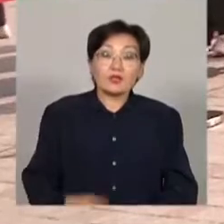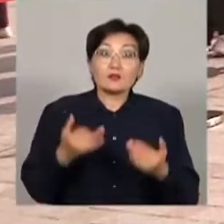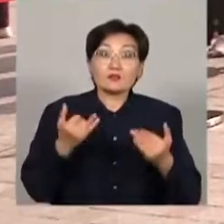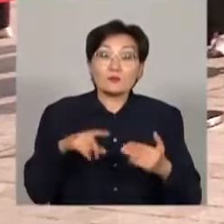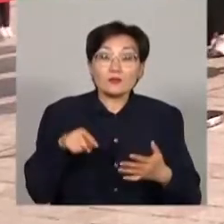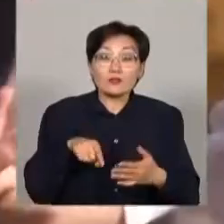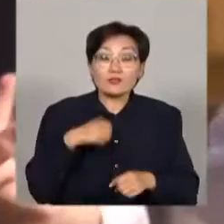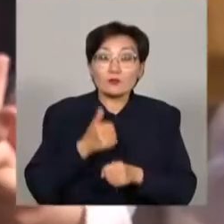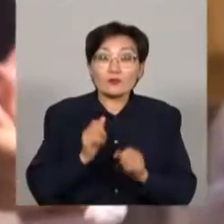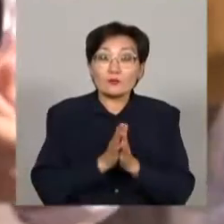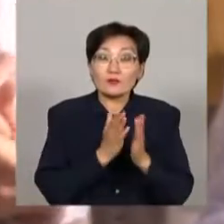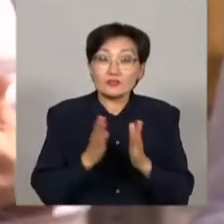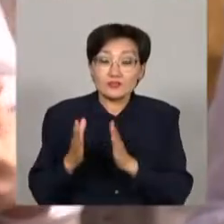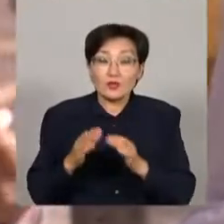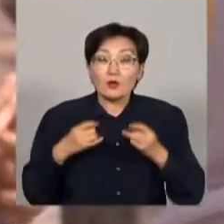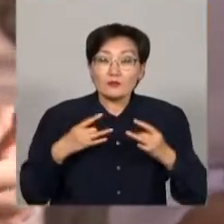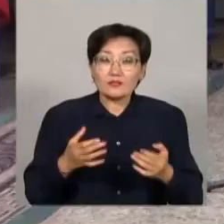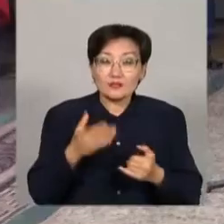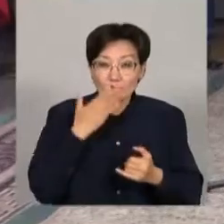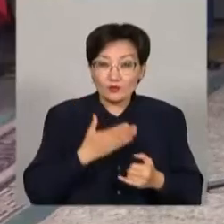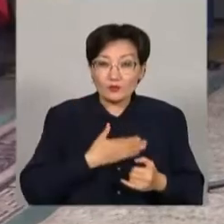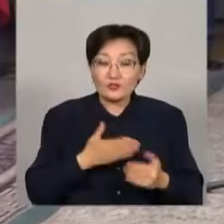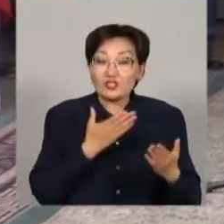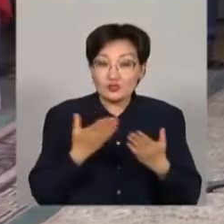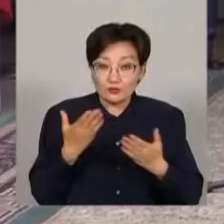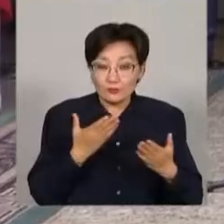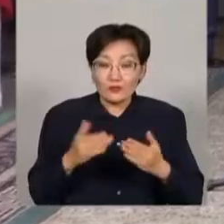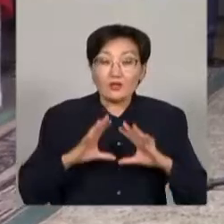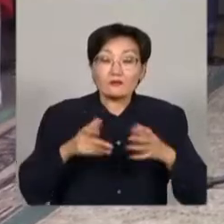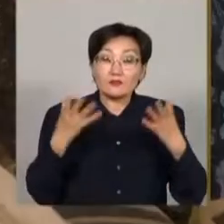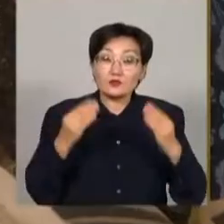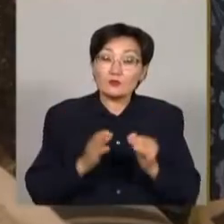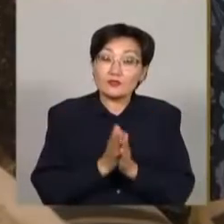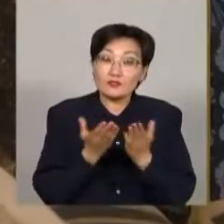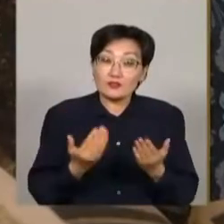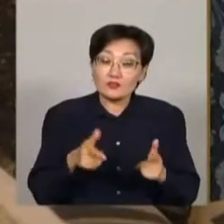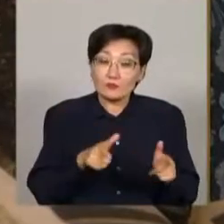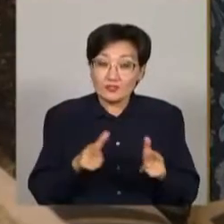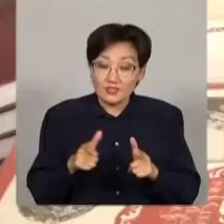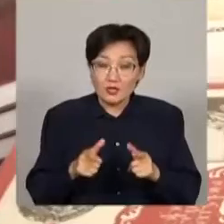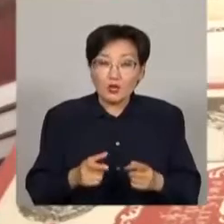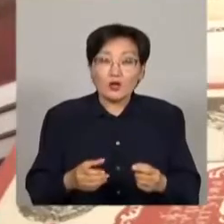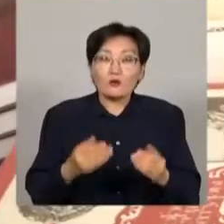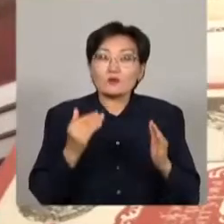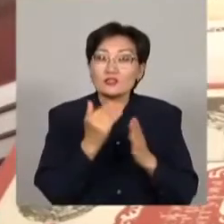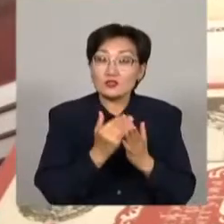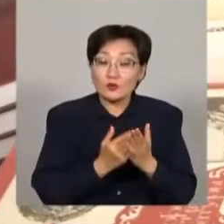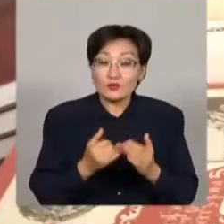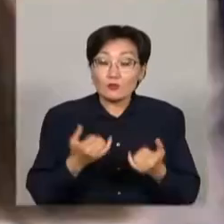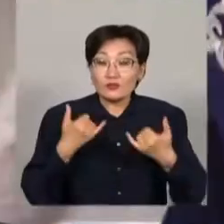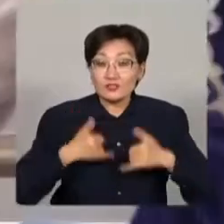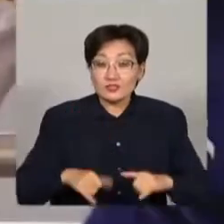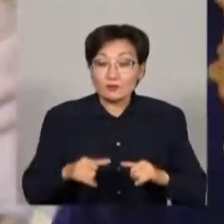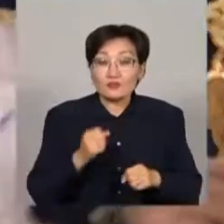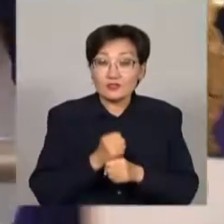Сегодня в главной библиотеке страны праздник для любителей чтения. В канун Всемирного дня книги здесь подготовили насыщенную программу. Чтобы удивить